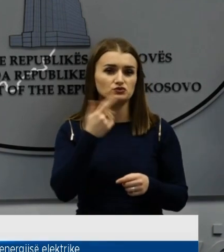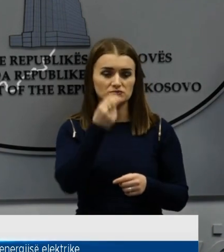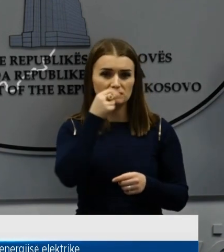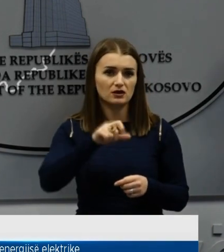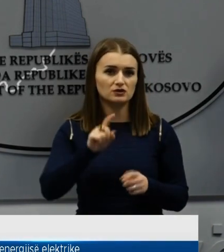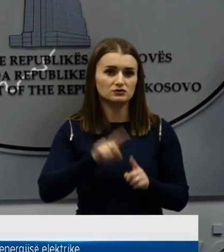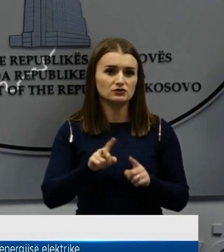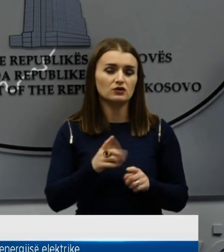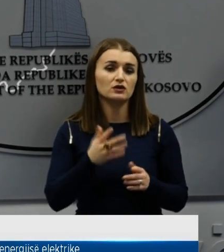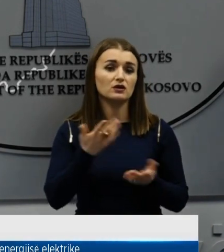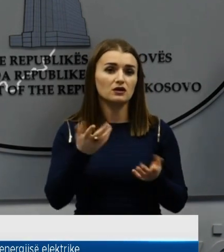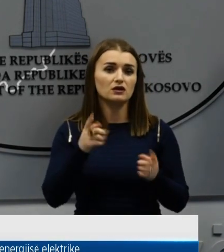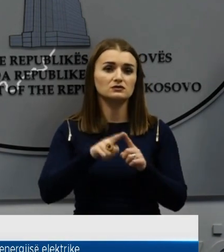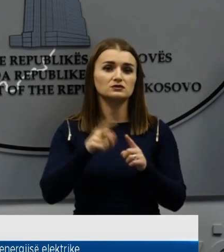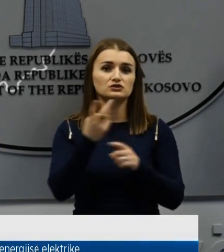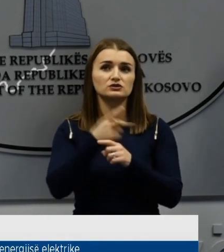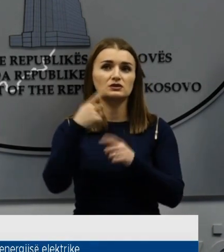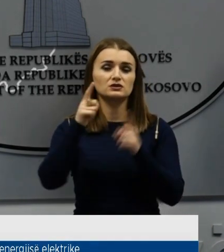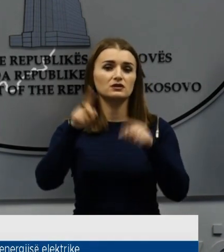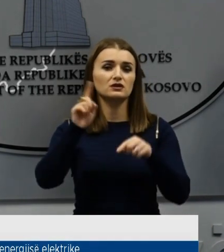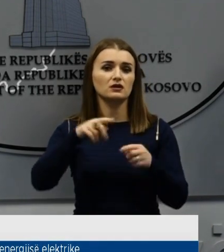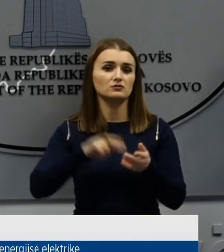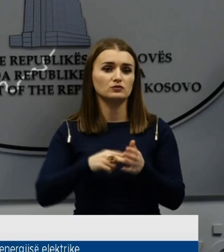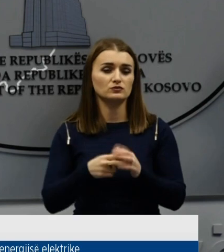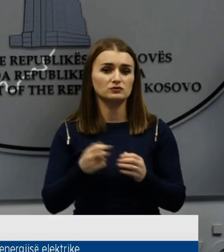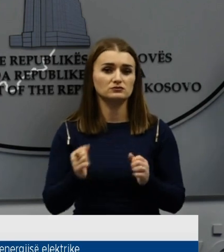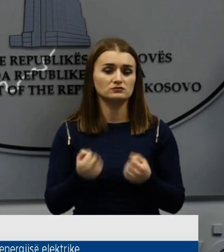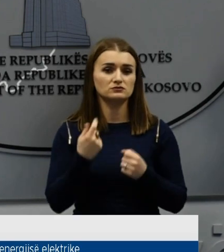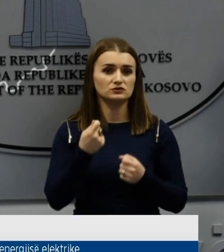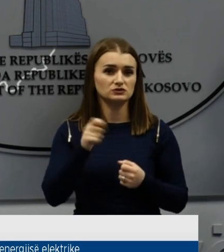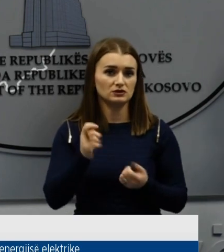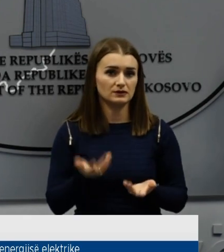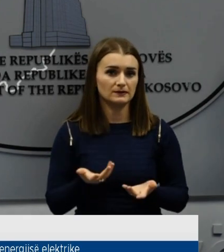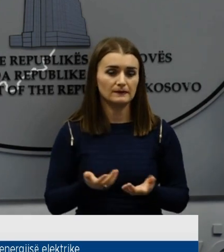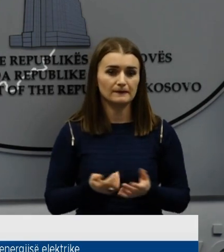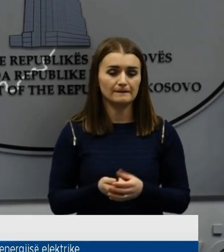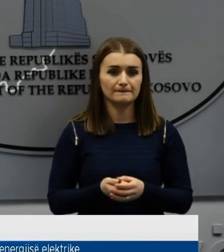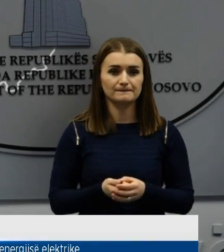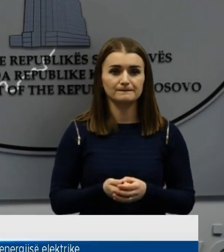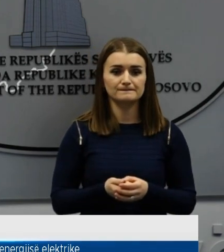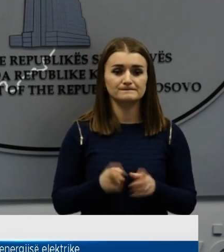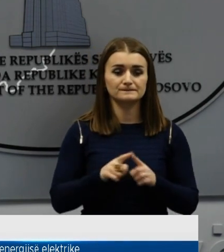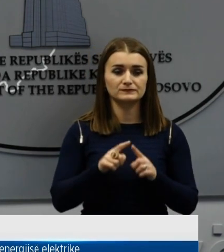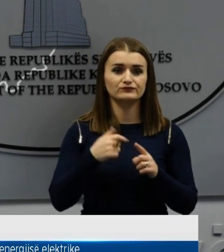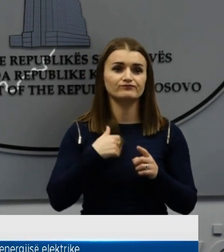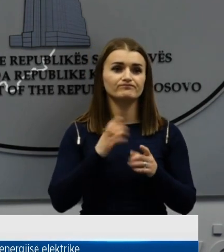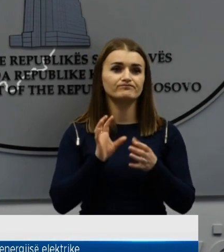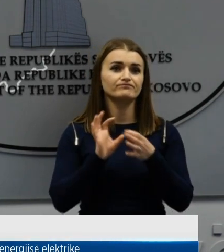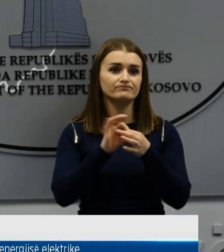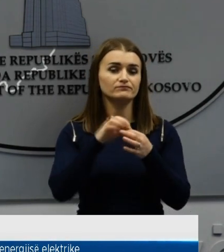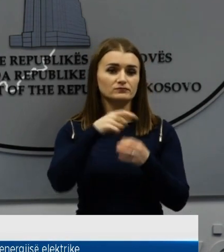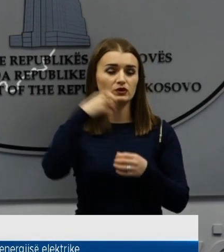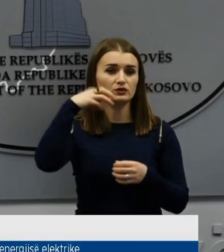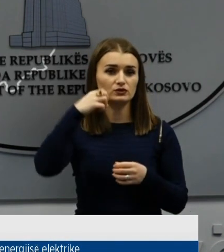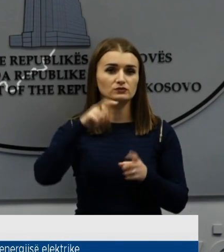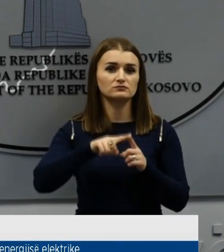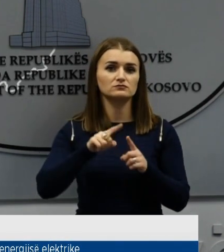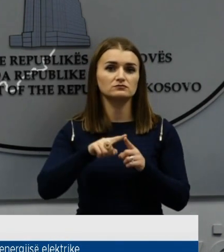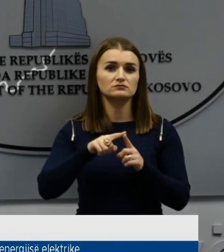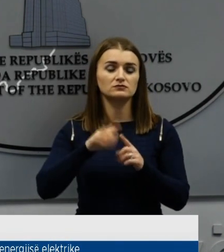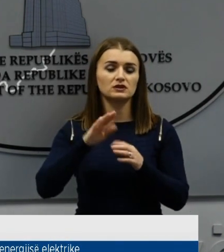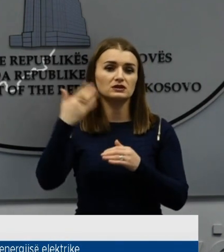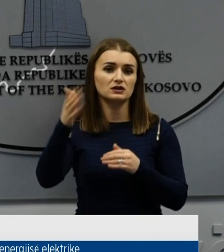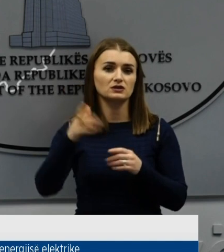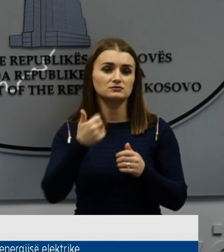tjera. Parimisht, varësia energjetike nga një burim i jashtëm është gjithmonë